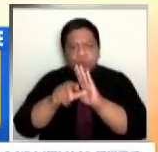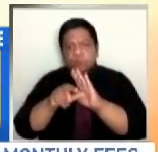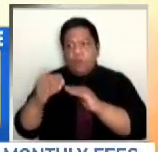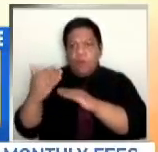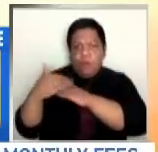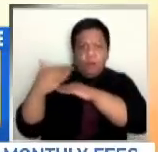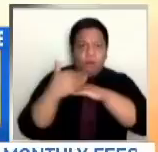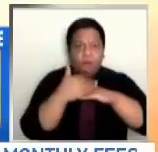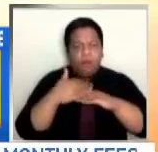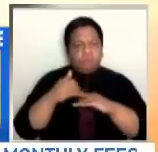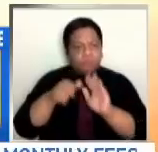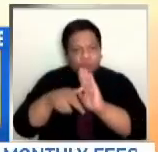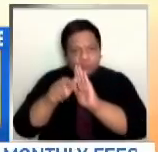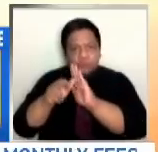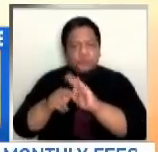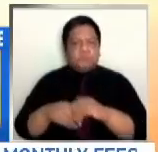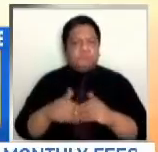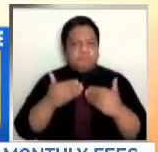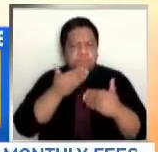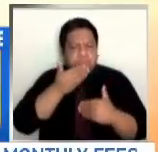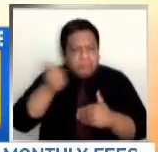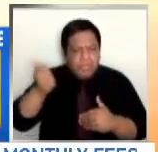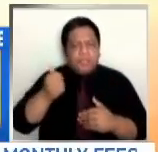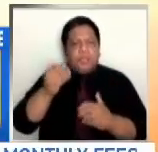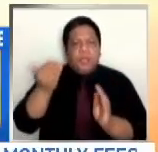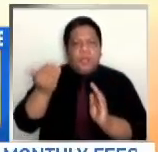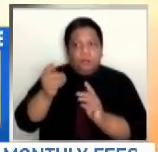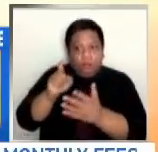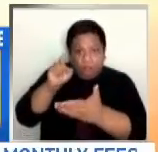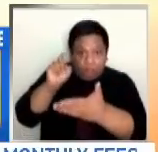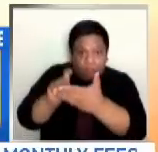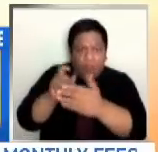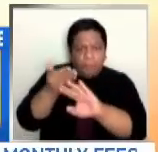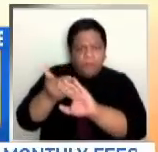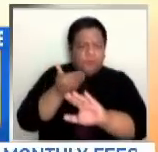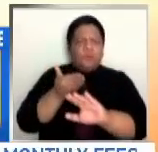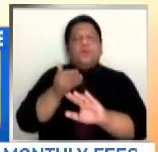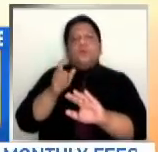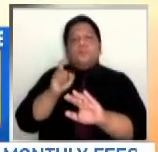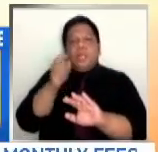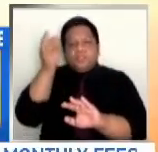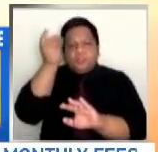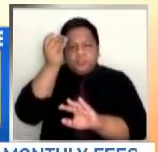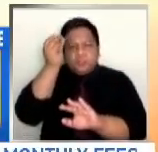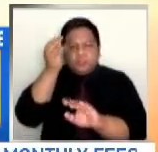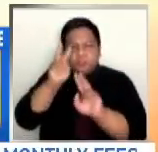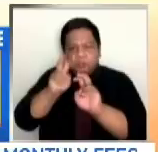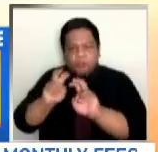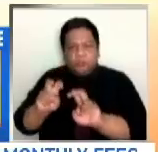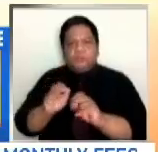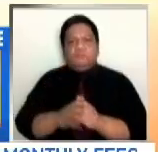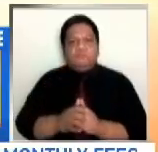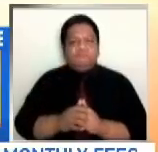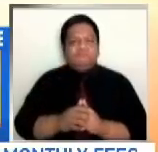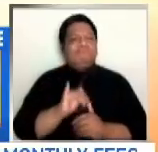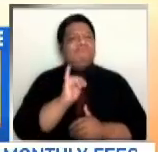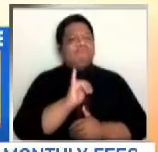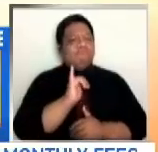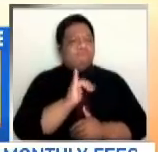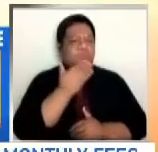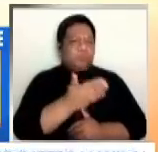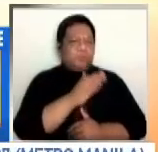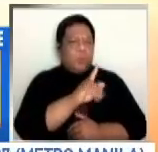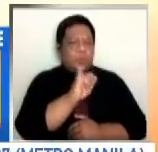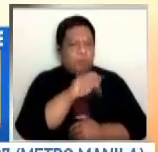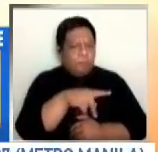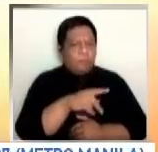think as many times as you want before clicking a link. Mm-hmm. Ang ganda ng mga tips po ninyo, Attorney, talagang very helpful